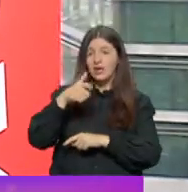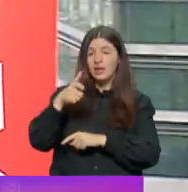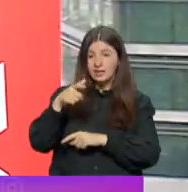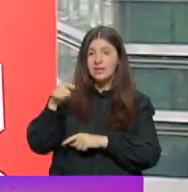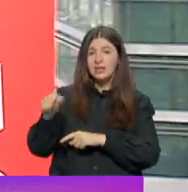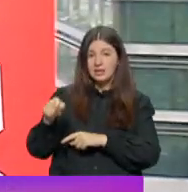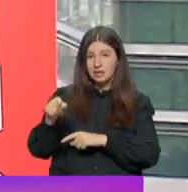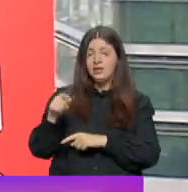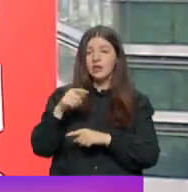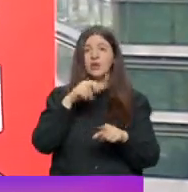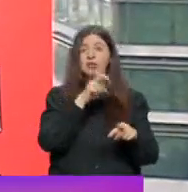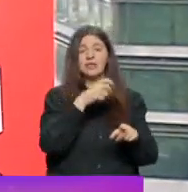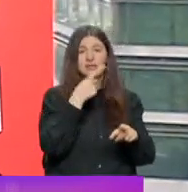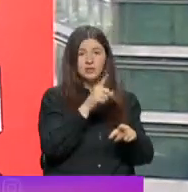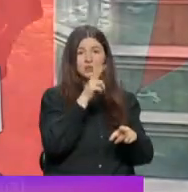Türkiye'deki